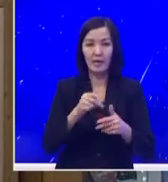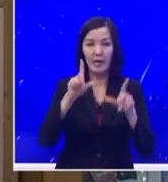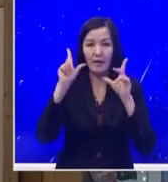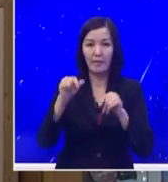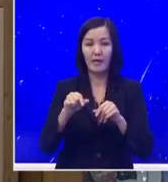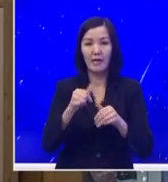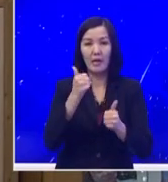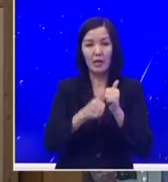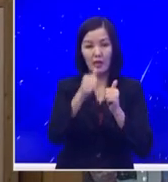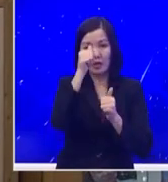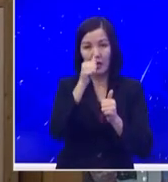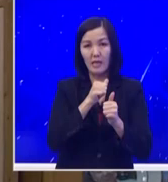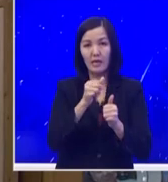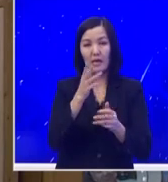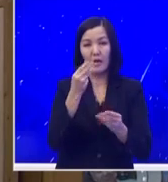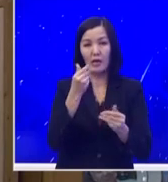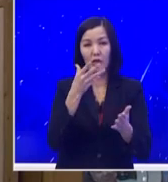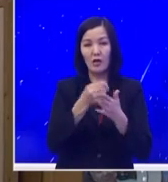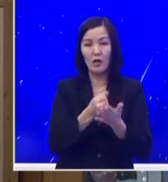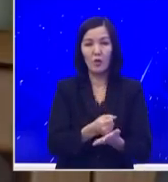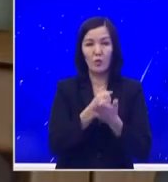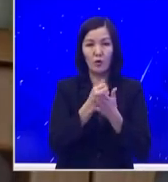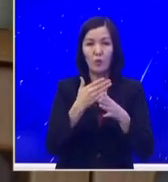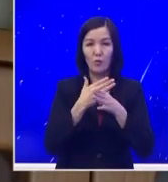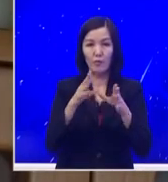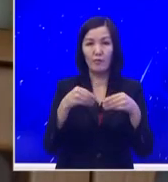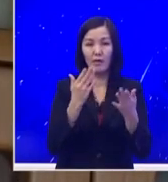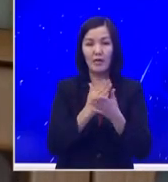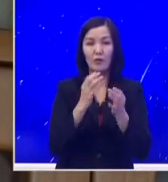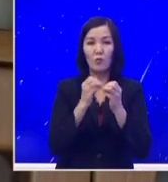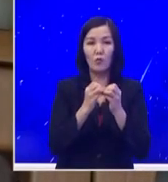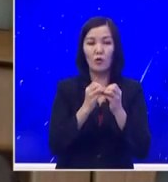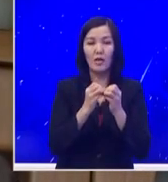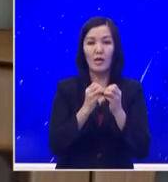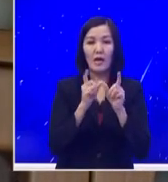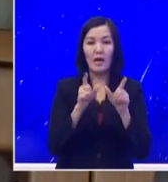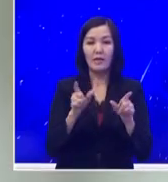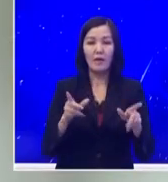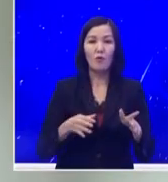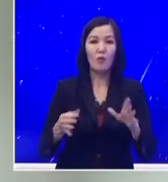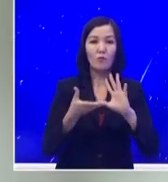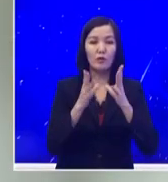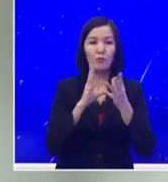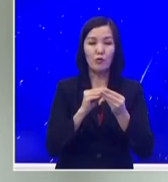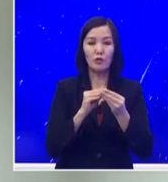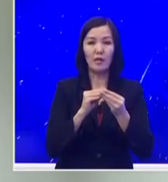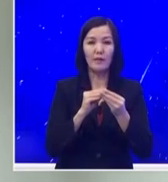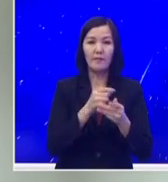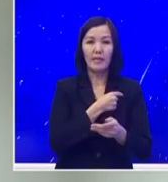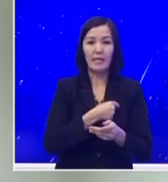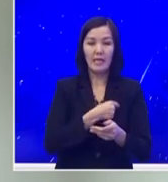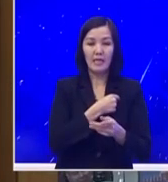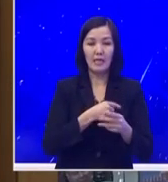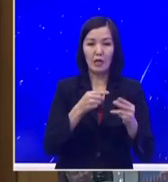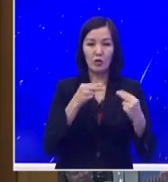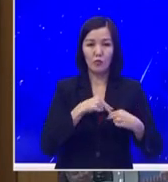айлық ақысымен қолдаулар көрсетіліп тұрады. 10-ға жуық деп айтуға болады. Облыс бойынша тренерлер жұмыс жасайды,